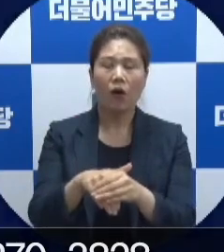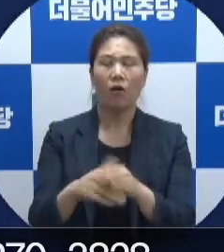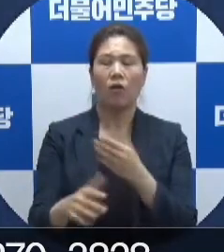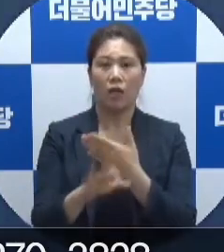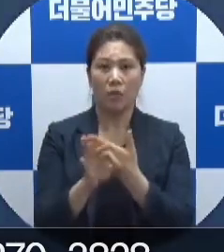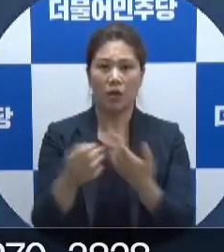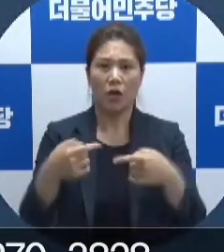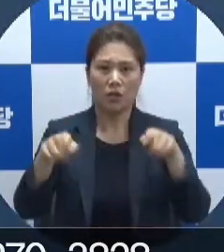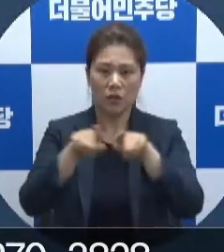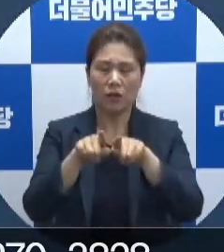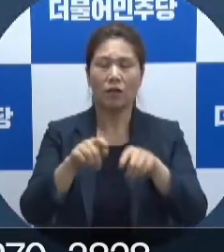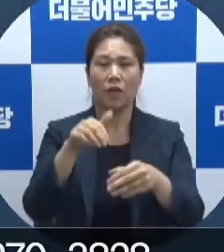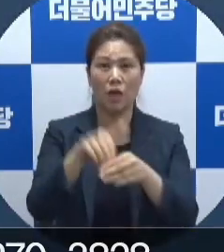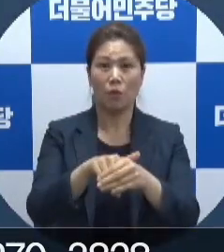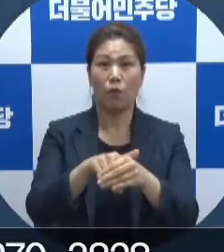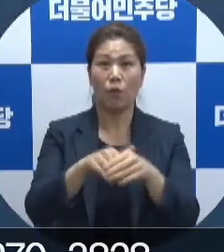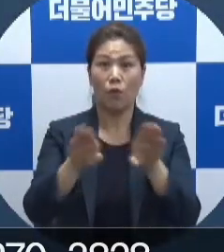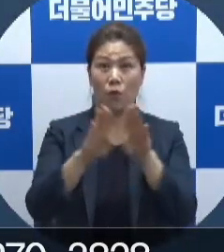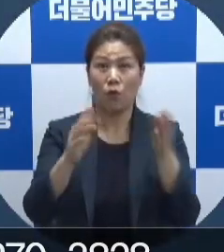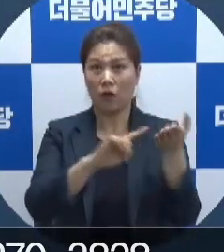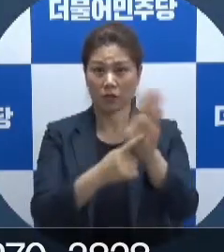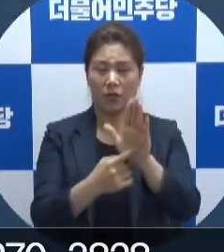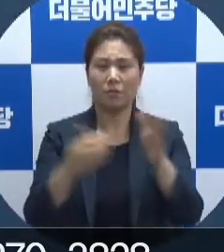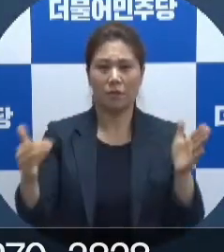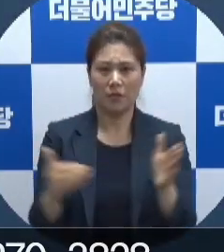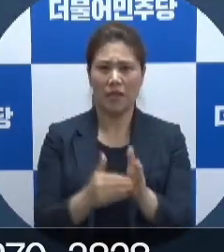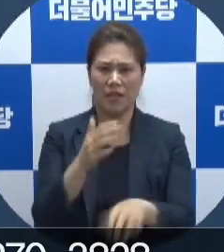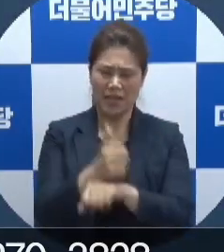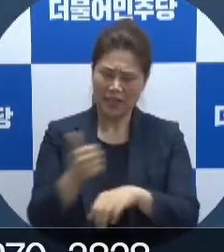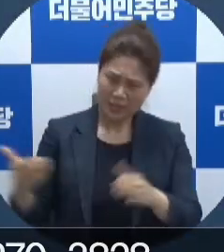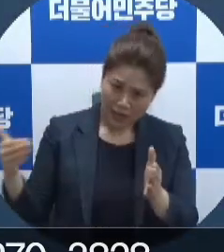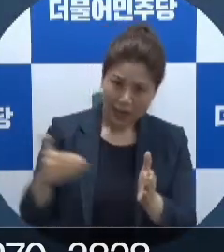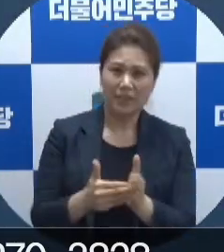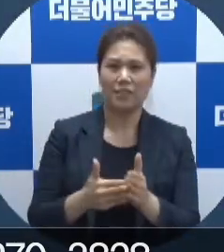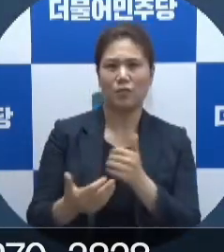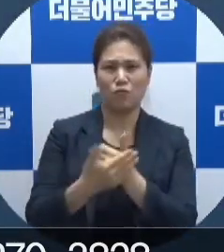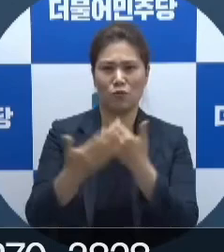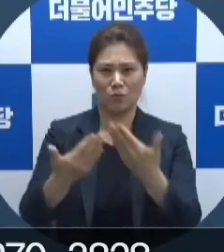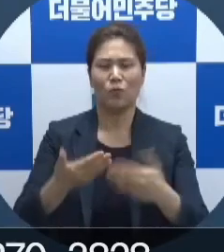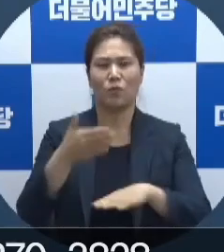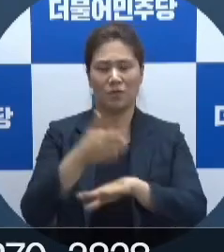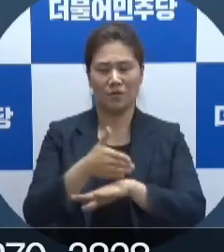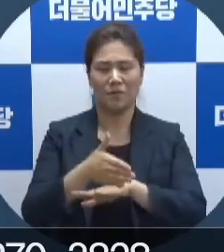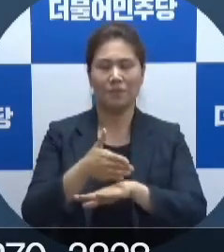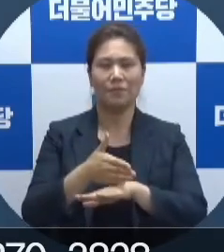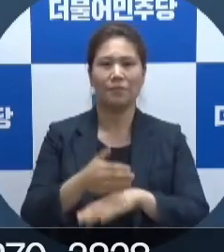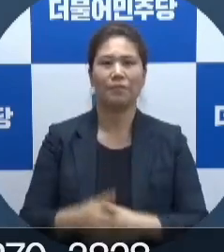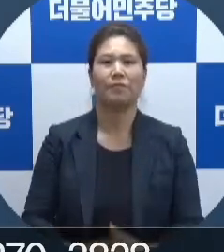경선 개표 행사를 마치겠습니다. 끝까지 응원해 주시길 부탁드리겠습니다. 고맙습니다.